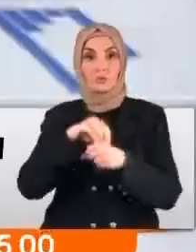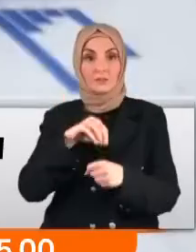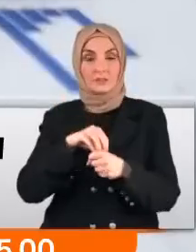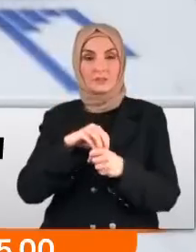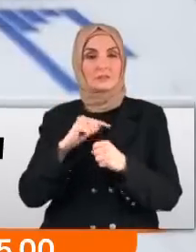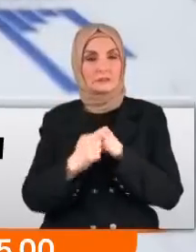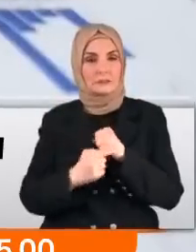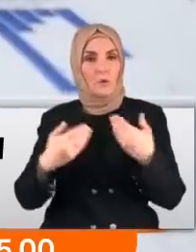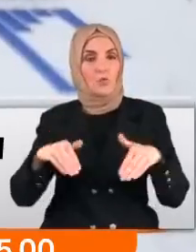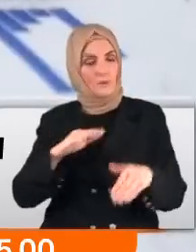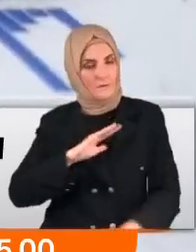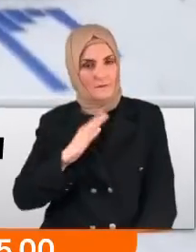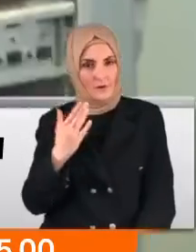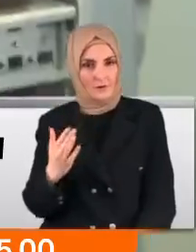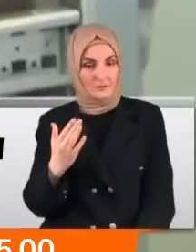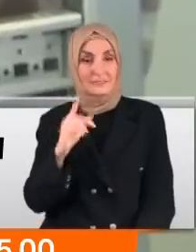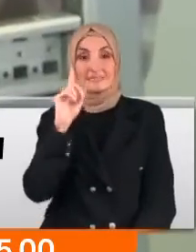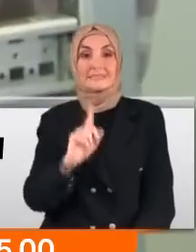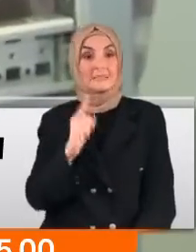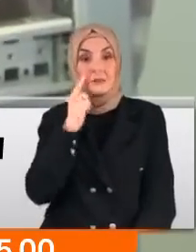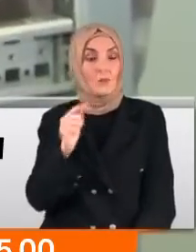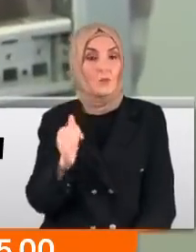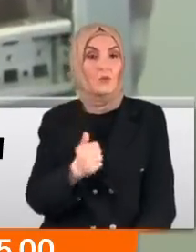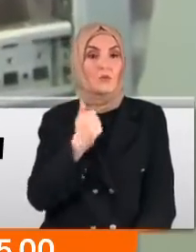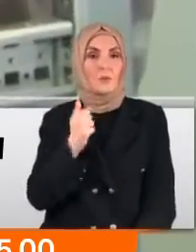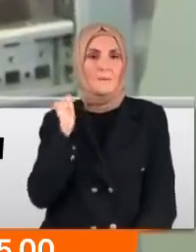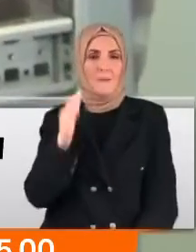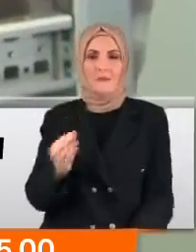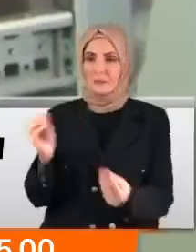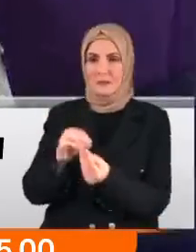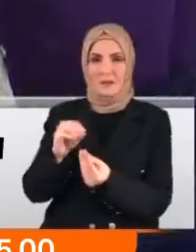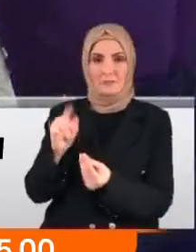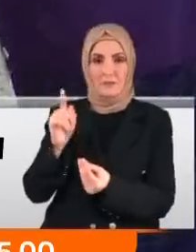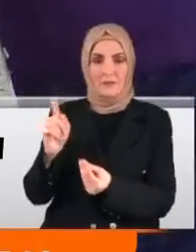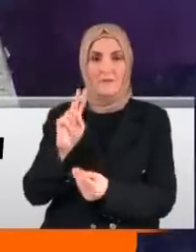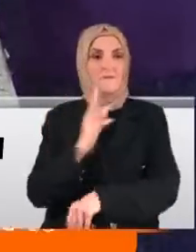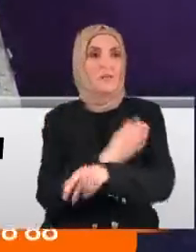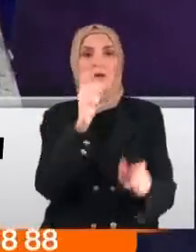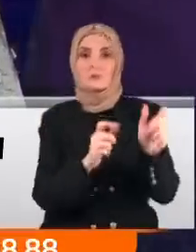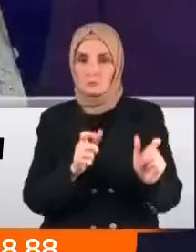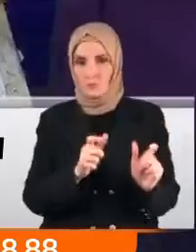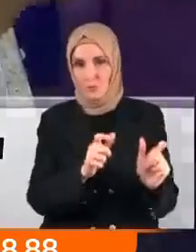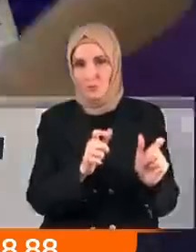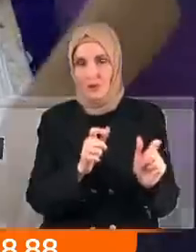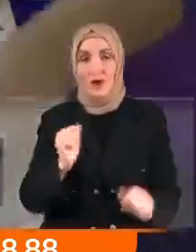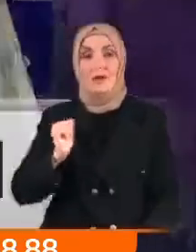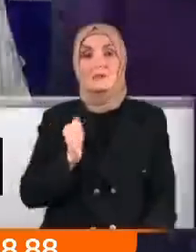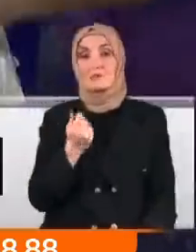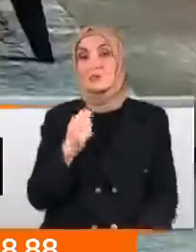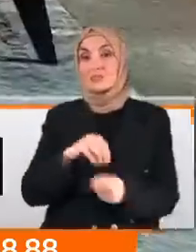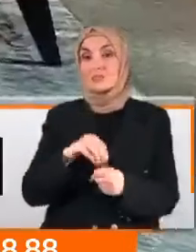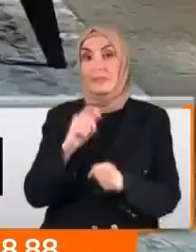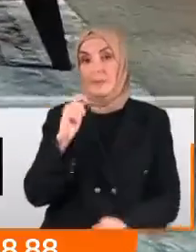olacak. Önceliğimiz vatandaşı fahiş fiyat artışlarına karşı korumak dedi Erdoğan, asgari ücret içinde Temmuz ayını işaret